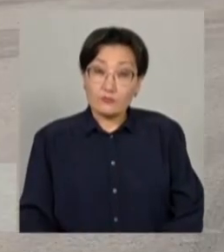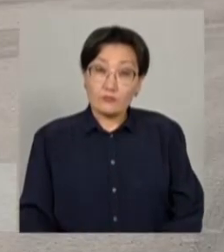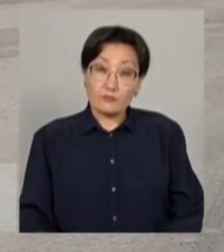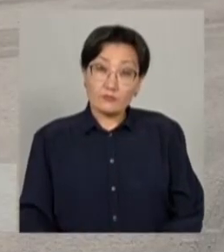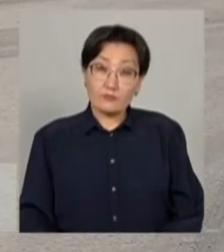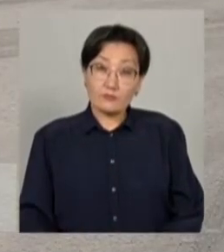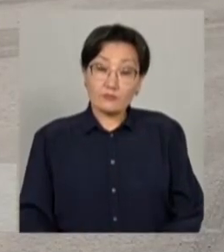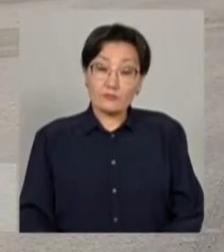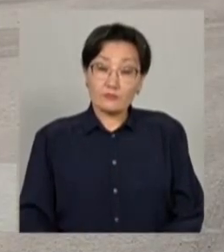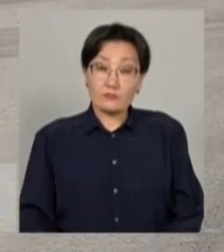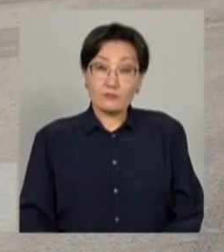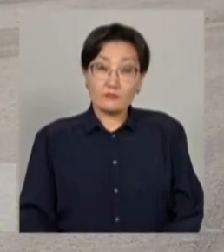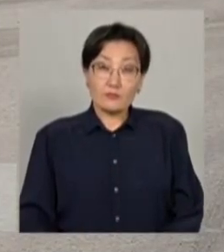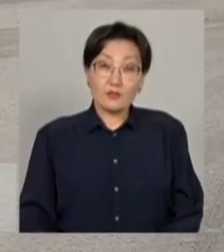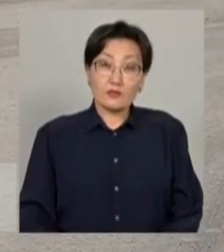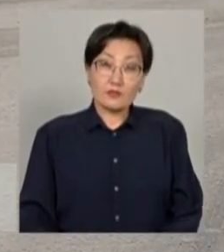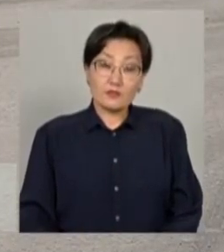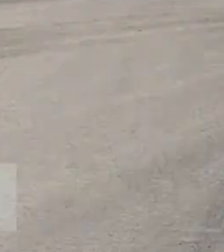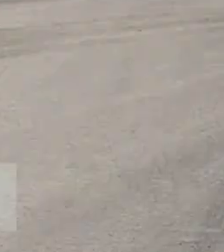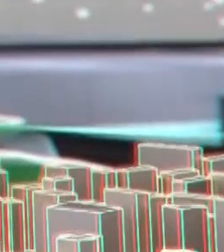Нарықов, Алматы телеарнасы.